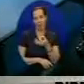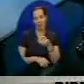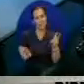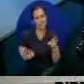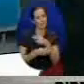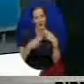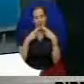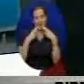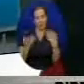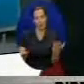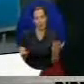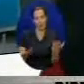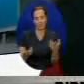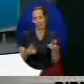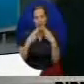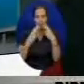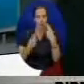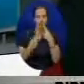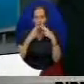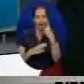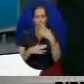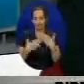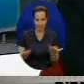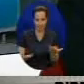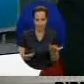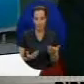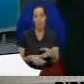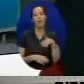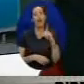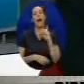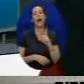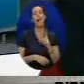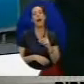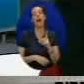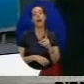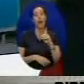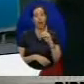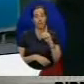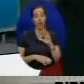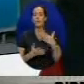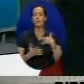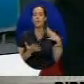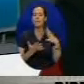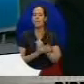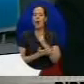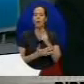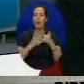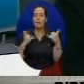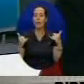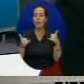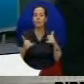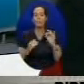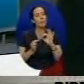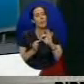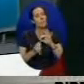אפשר לענות בצורה חד משמעית. אין, אני מניח שאין תרופה אחת, כן, שהיא טובה לכולם. מה שכן הצלחנו לפתח זה איזשהו